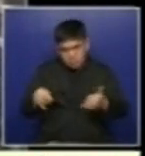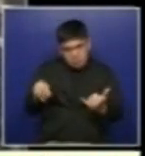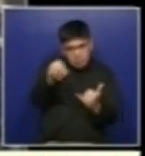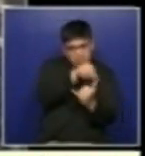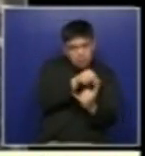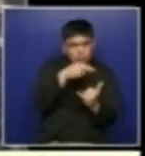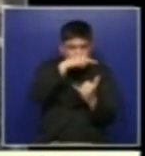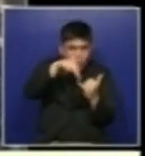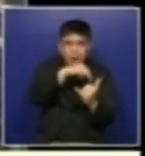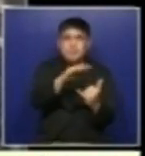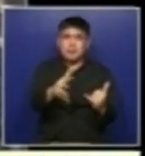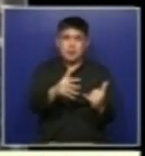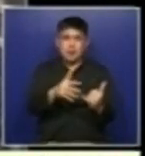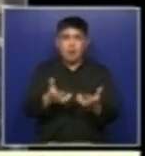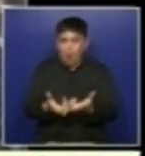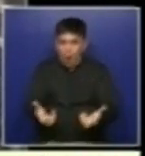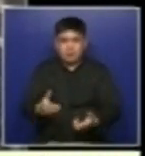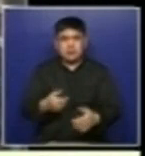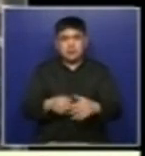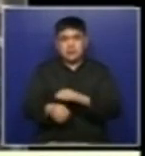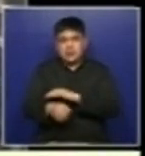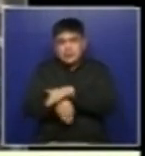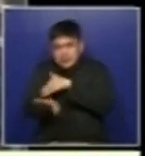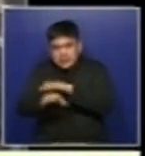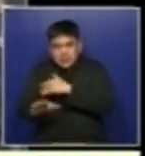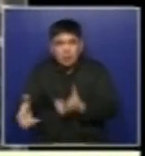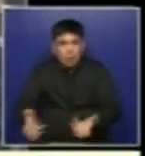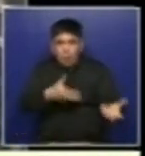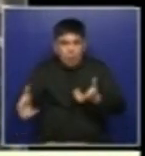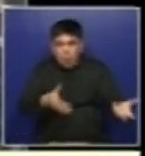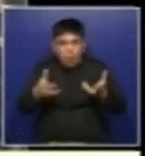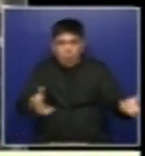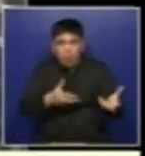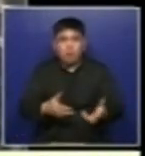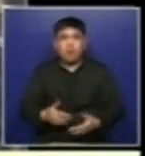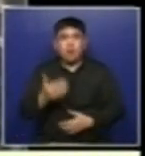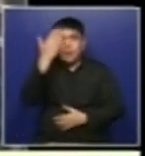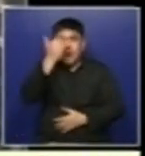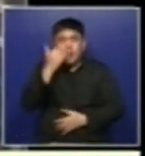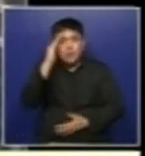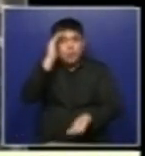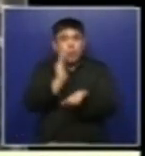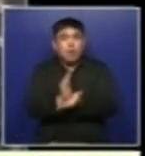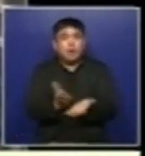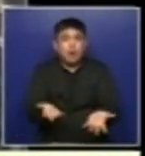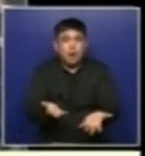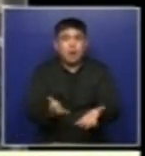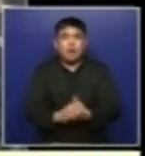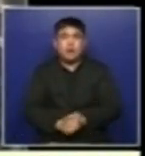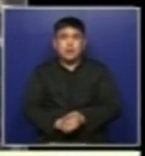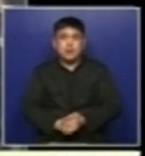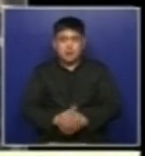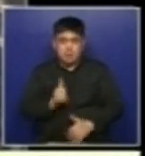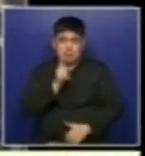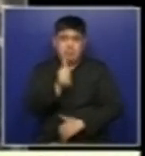ผู้เสียชีวิตกับมีการขนของออกจากบ่อนการพนันและทำไมเจ้าหน้าที่ตำรวจนะครับถึงไม่รีบเข้า